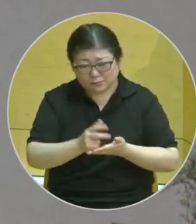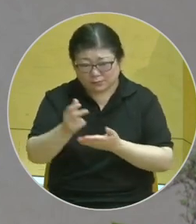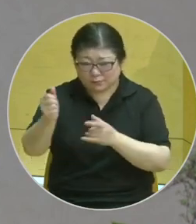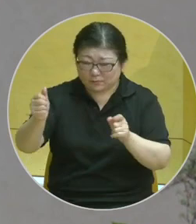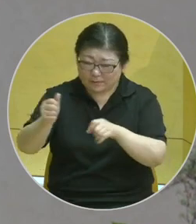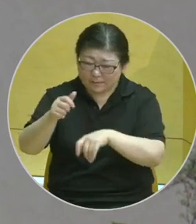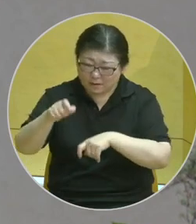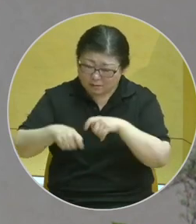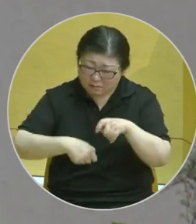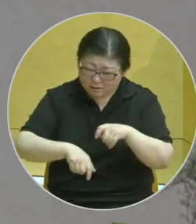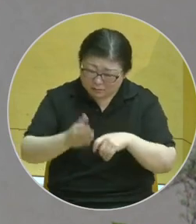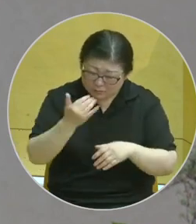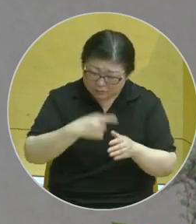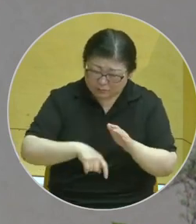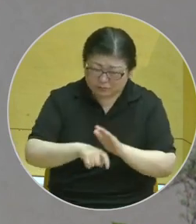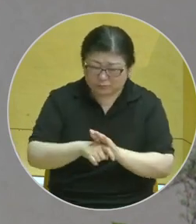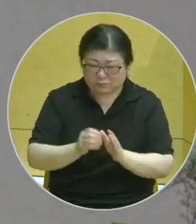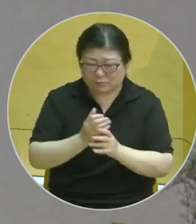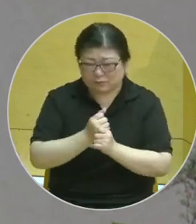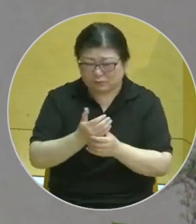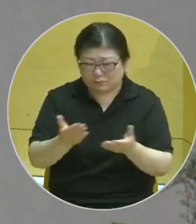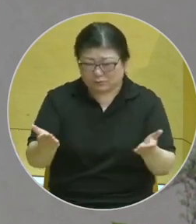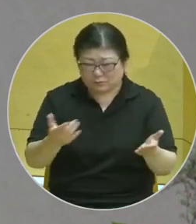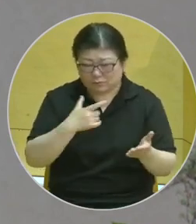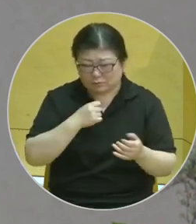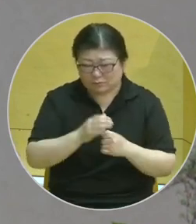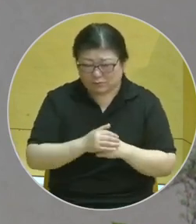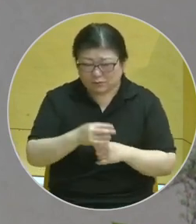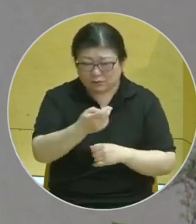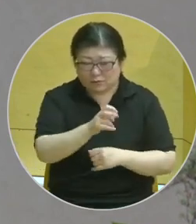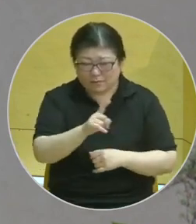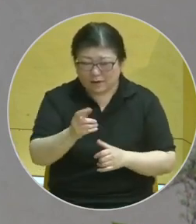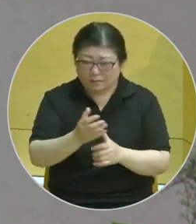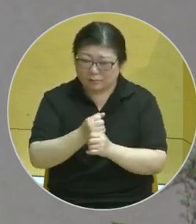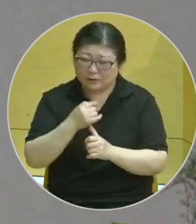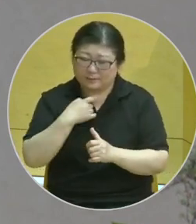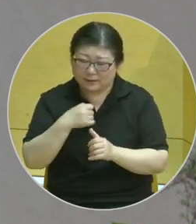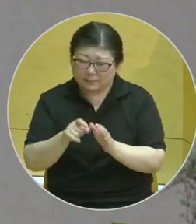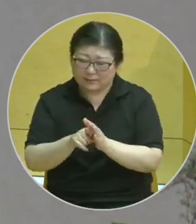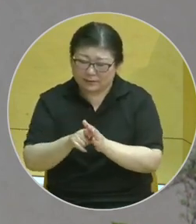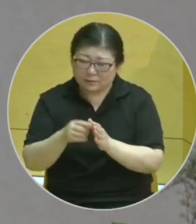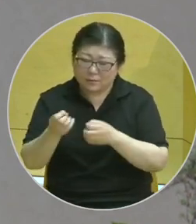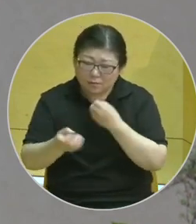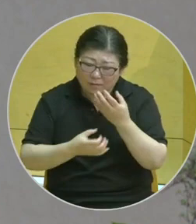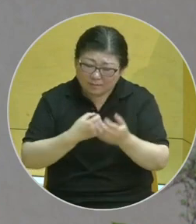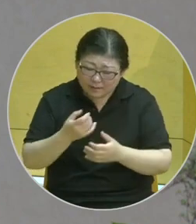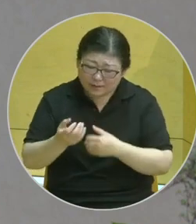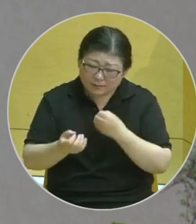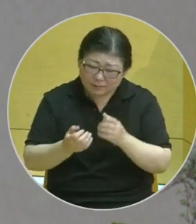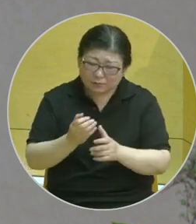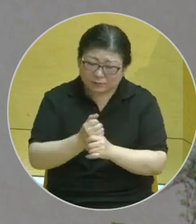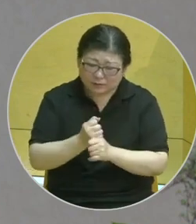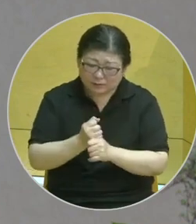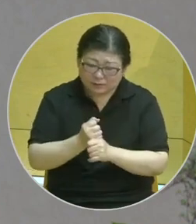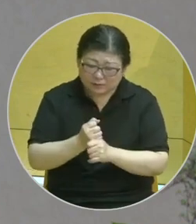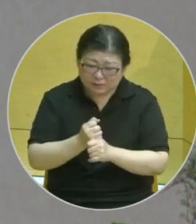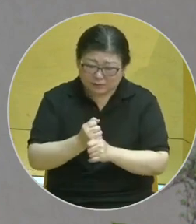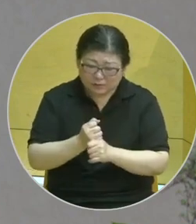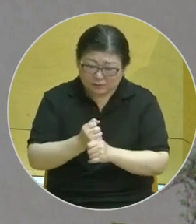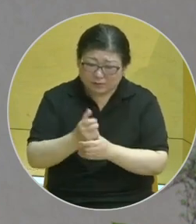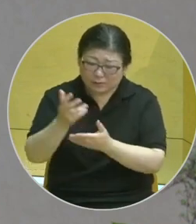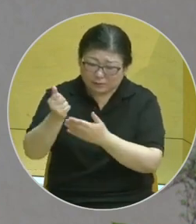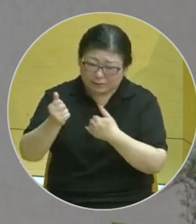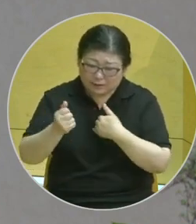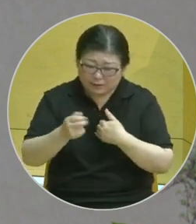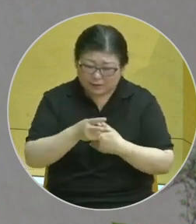하나님이 붙들어 주시길 원합니다 도마가 붙들었다 떤 그 신앙고백의 믿음을 붙들며 그 주님께서 내가 꽃길이 5